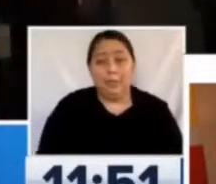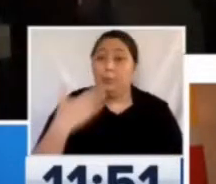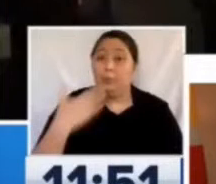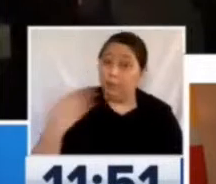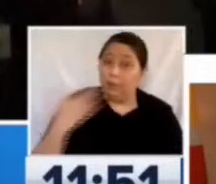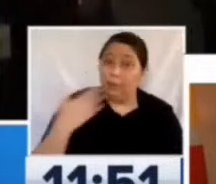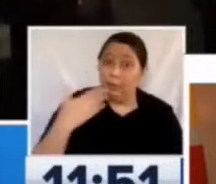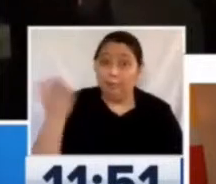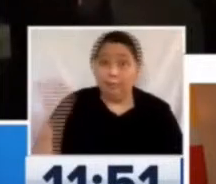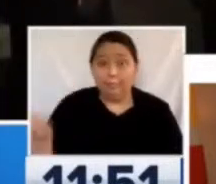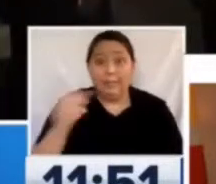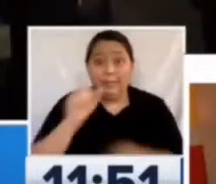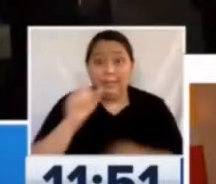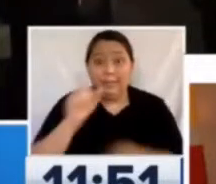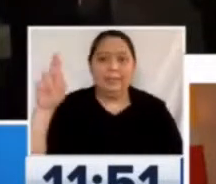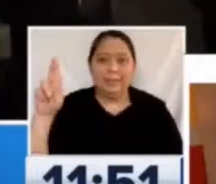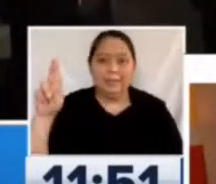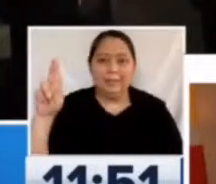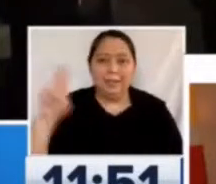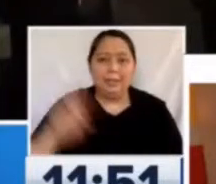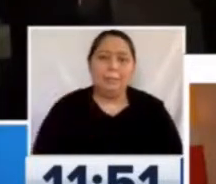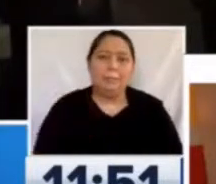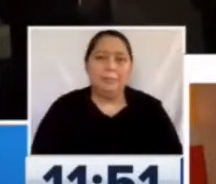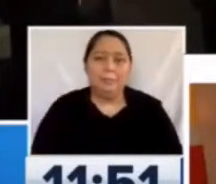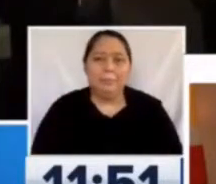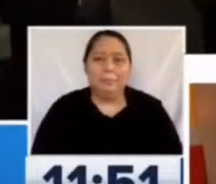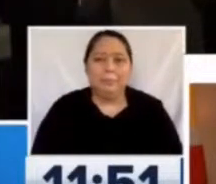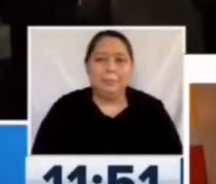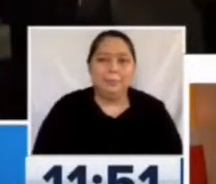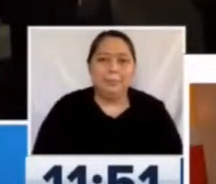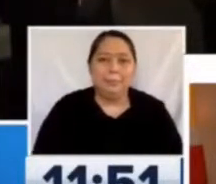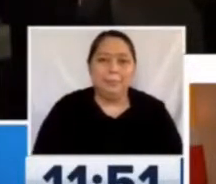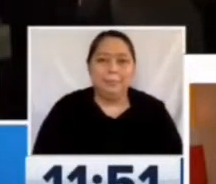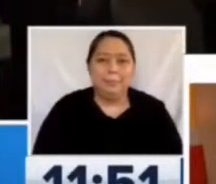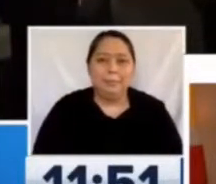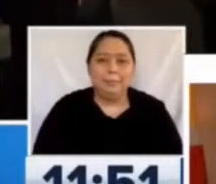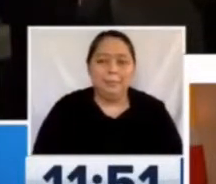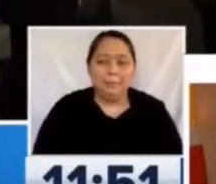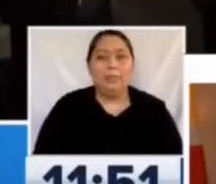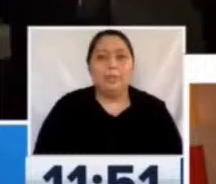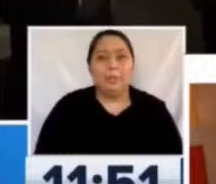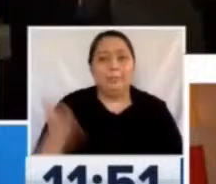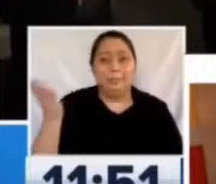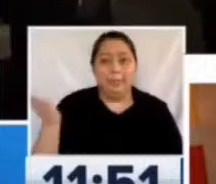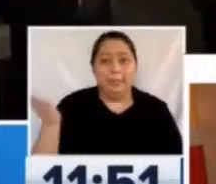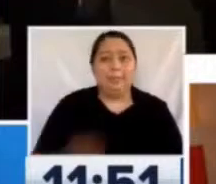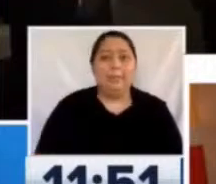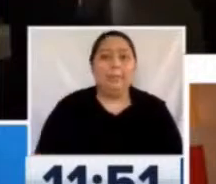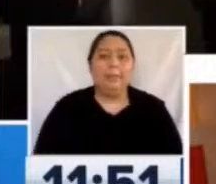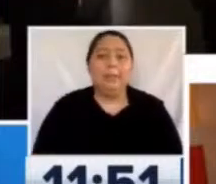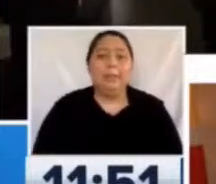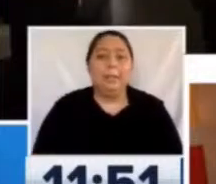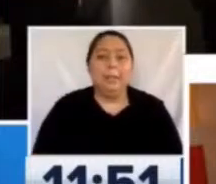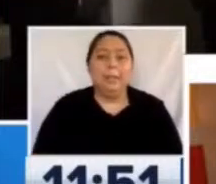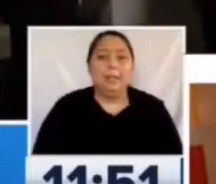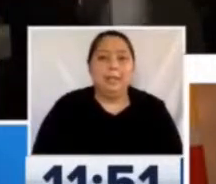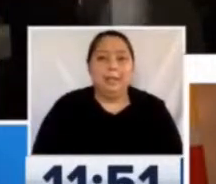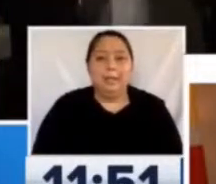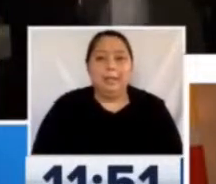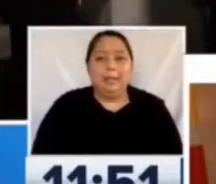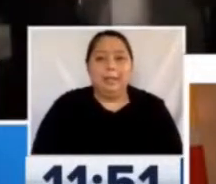Ambassador, so Pilipino po ang nagpositibo sa COVID-19. Some 240